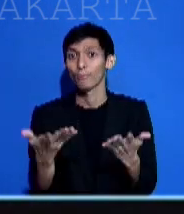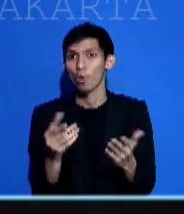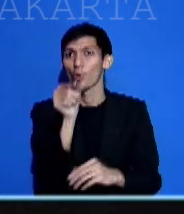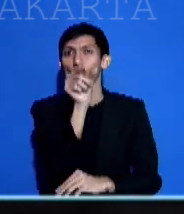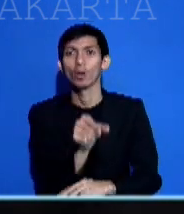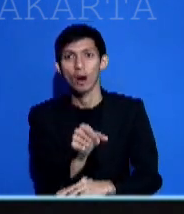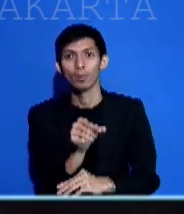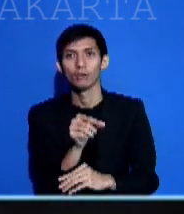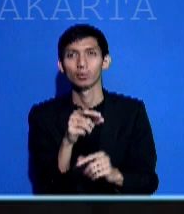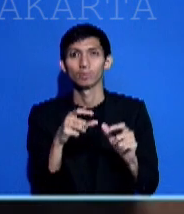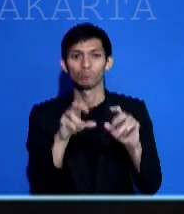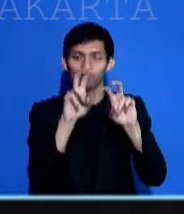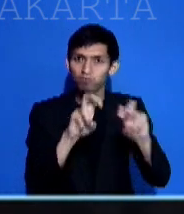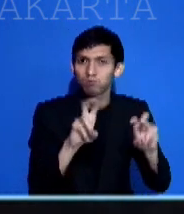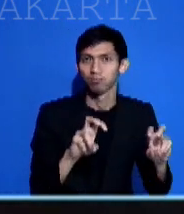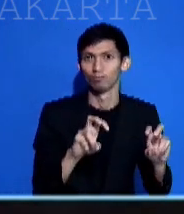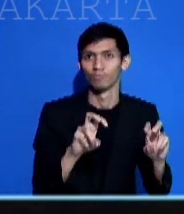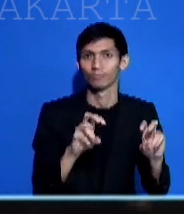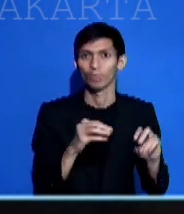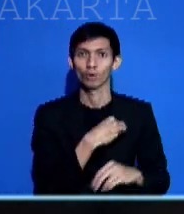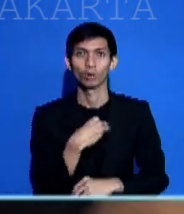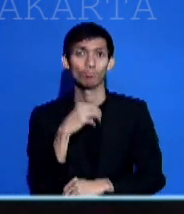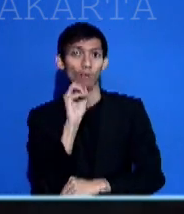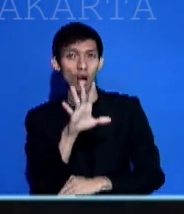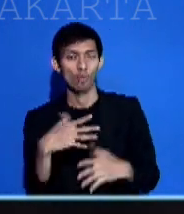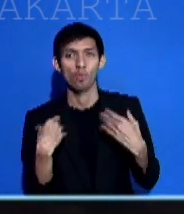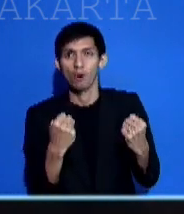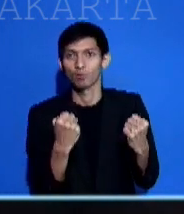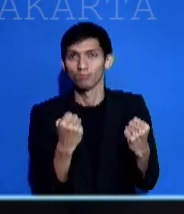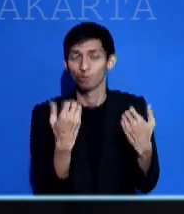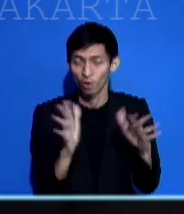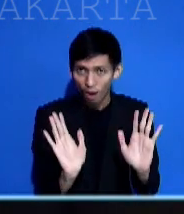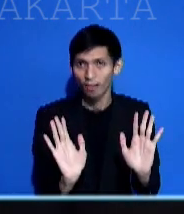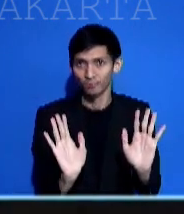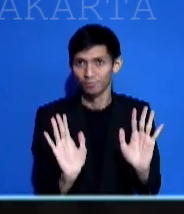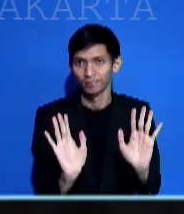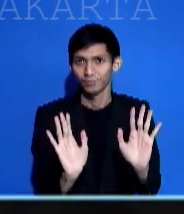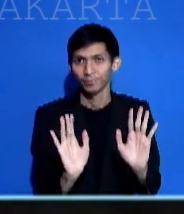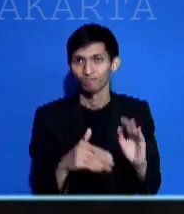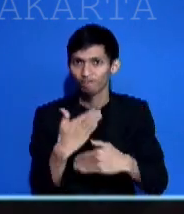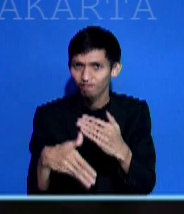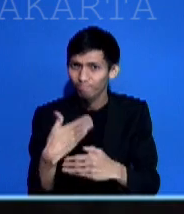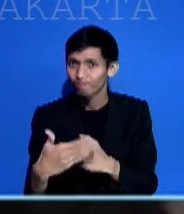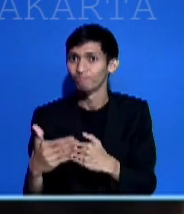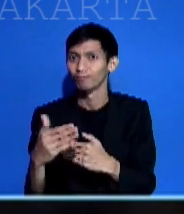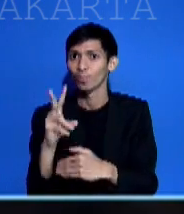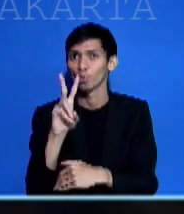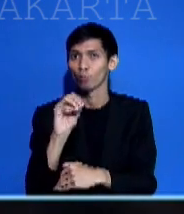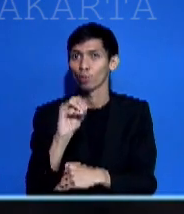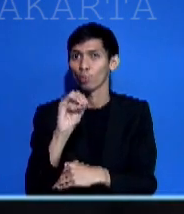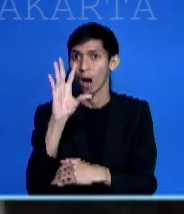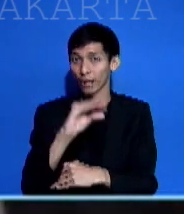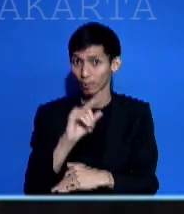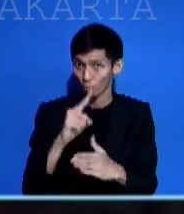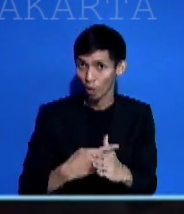dilakukan pemeriksaan kesehatan dan oleh Doktor dinyatakan sehat terhadap tersangka dilakukan penahanan selama 20 hari terhitung sejak